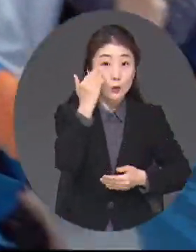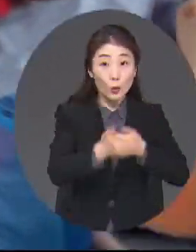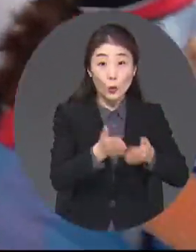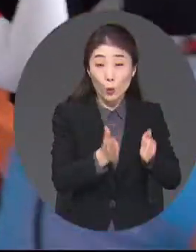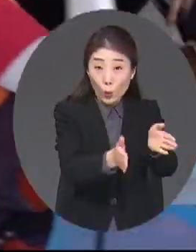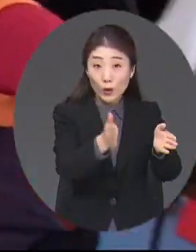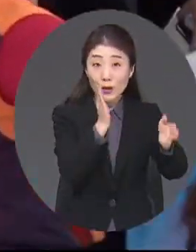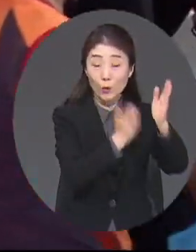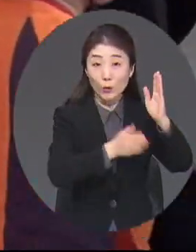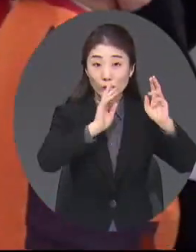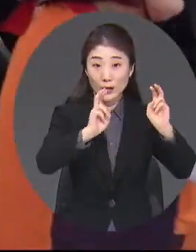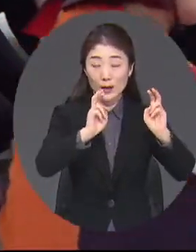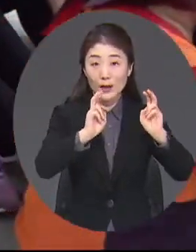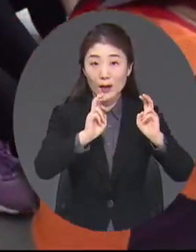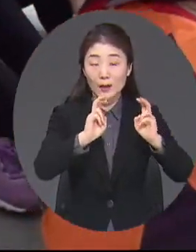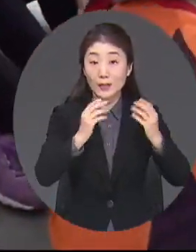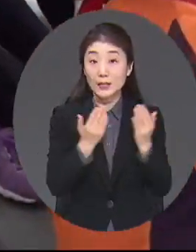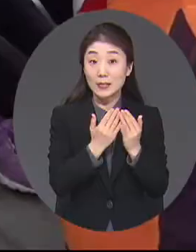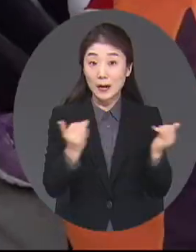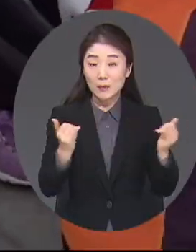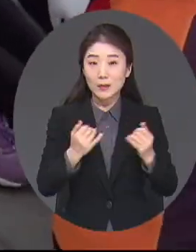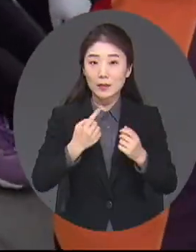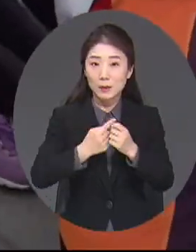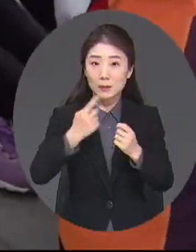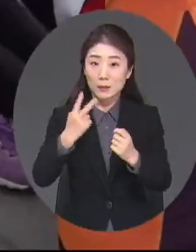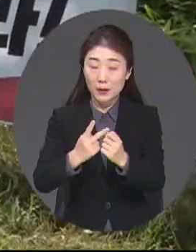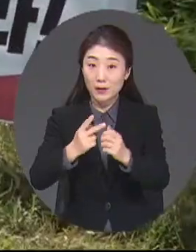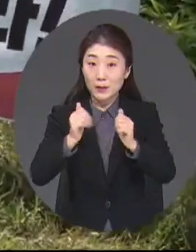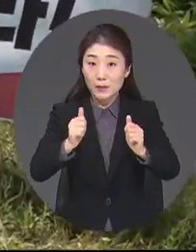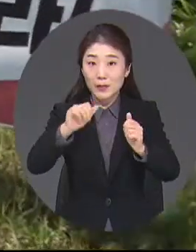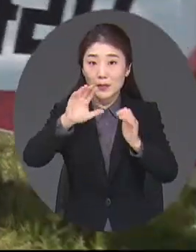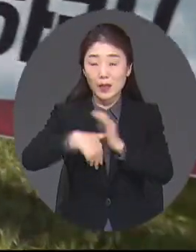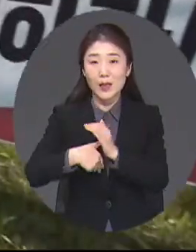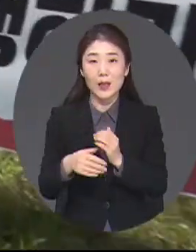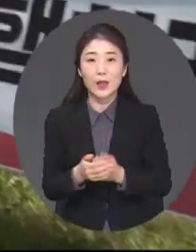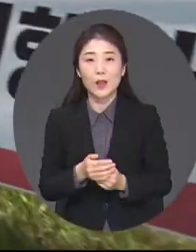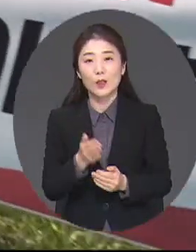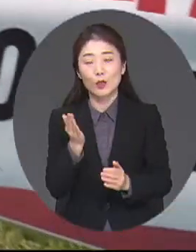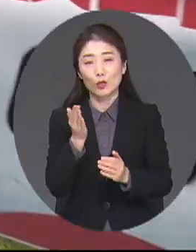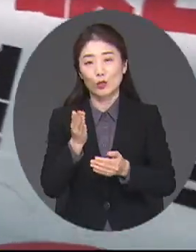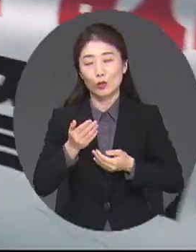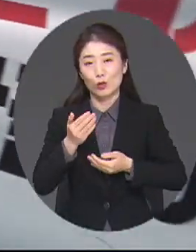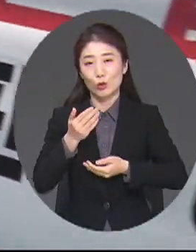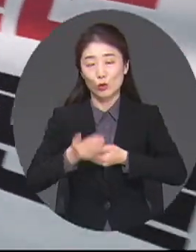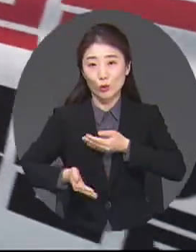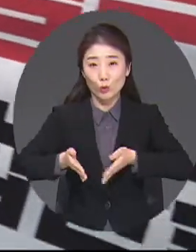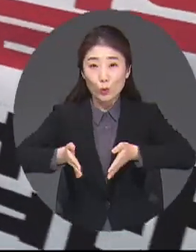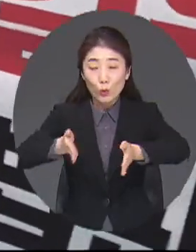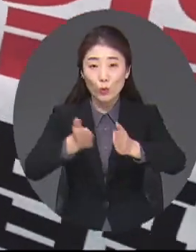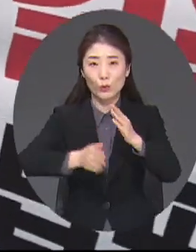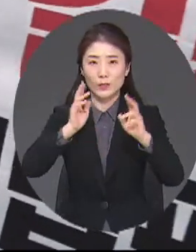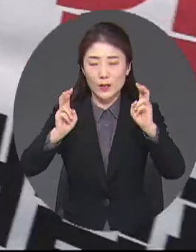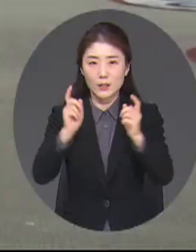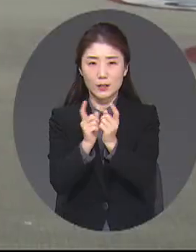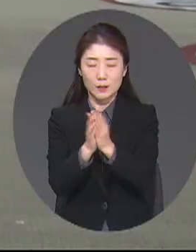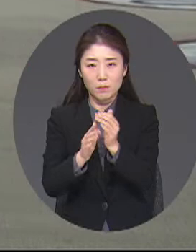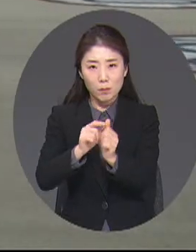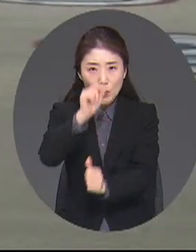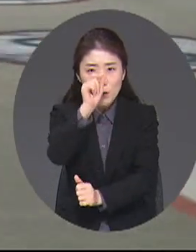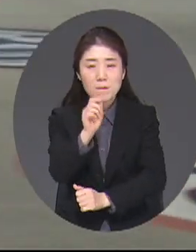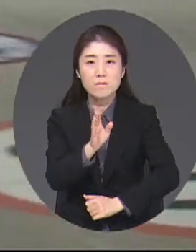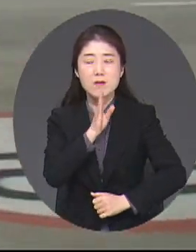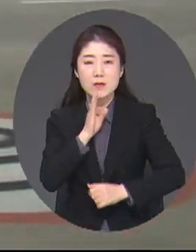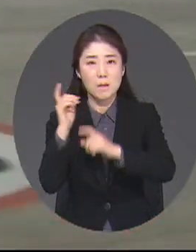요금 수납원들은 일심에 이어 항소심에서도 도로공사가 이들을 직접 고용해야 한다는 판결을 내린 상태였습니다